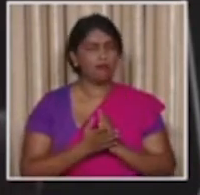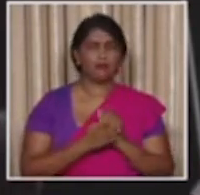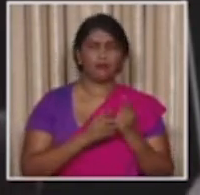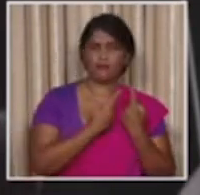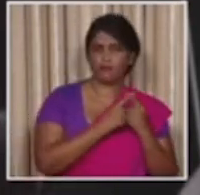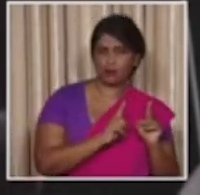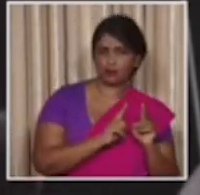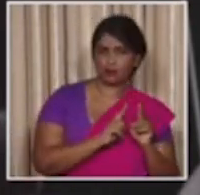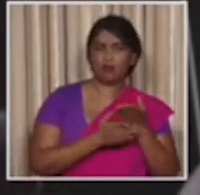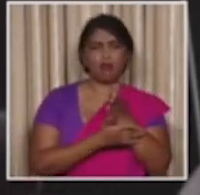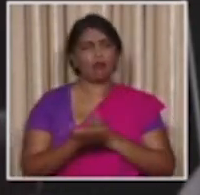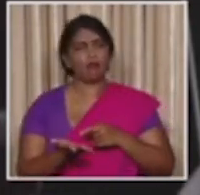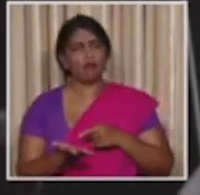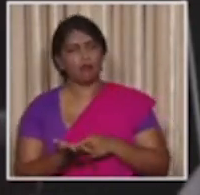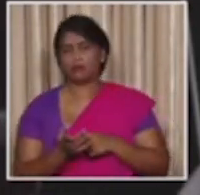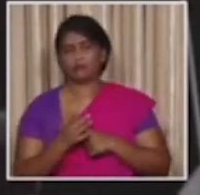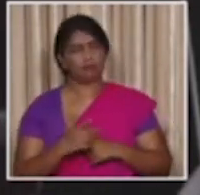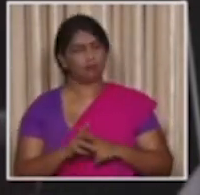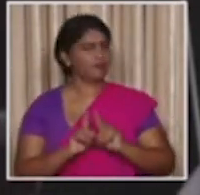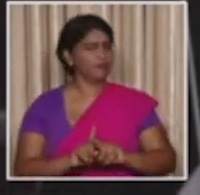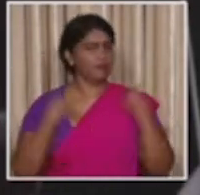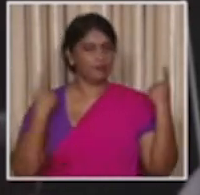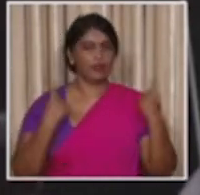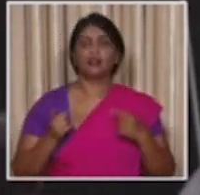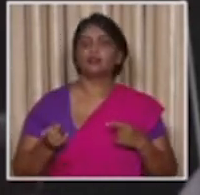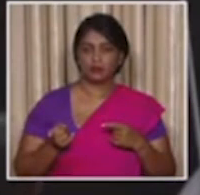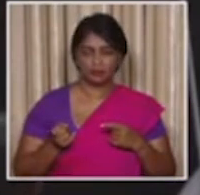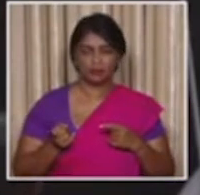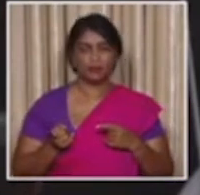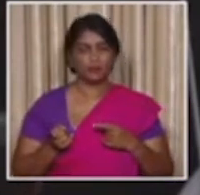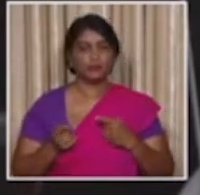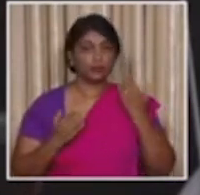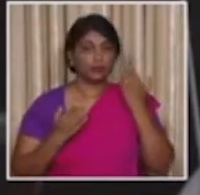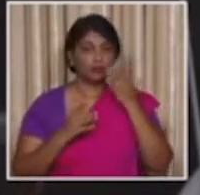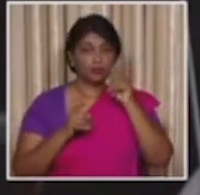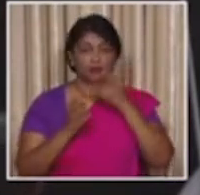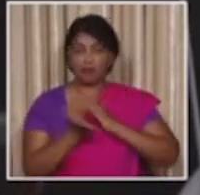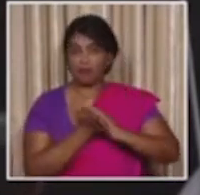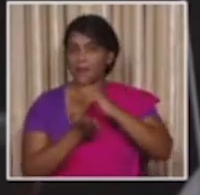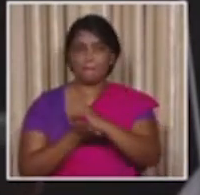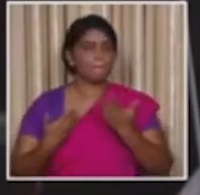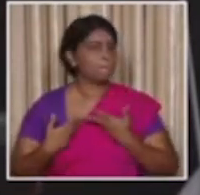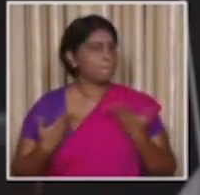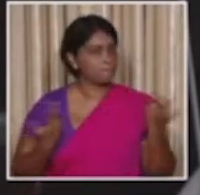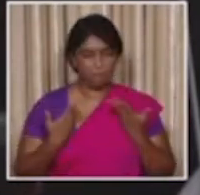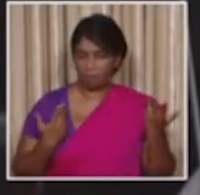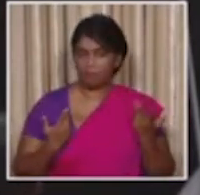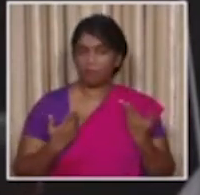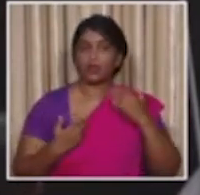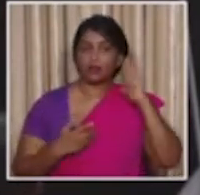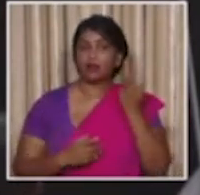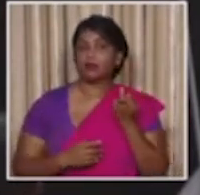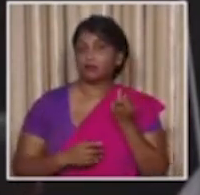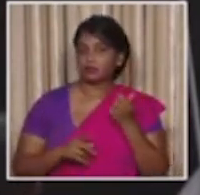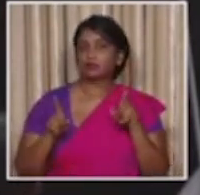විදිහකටත්, තව කොටසක් ඊට හාත්පසින් වෙනස් විදිහකටත් සලකන්න බෑ. විශේෂයෙන්ම